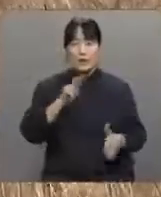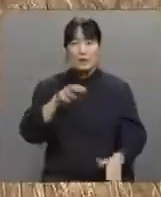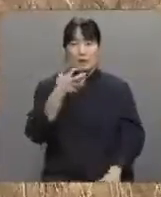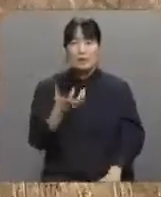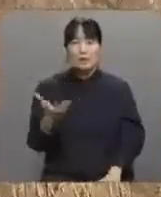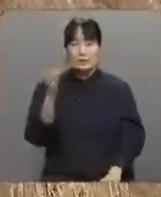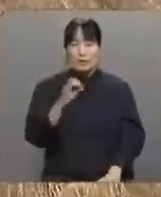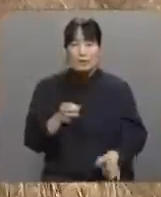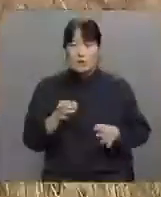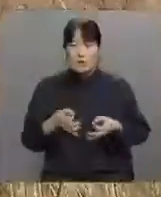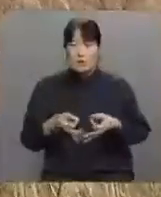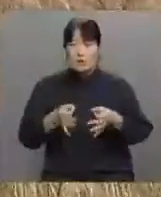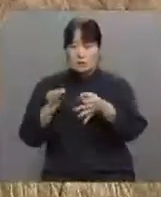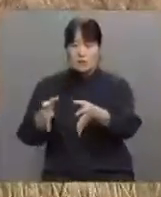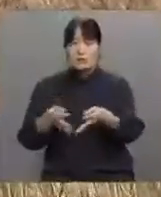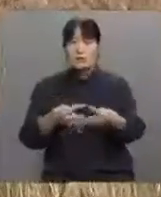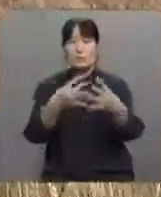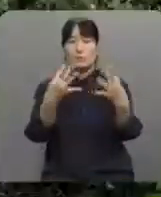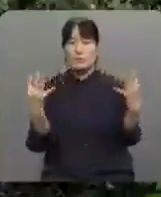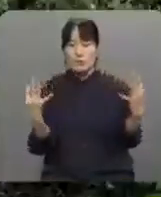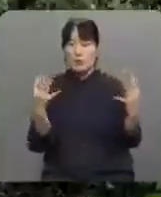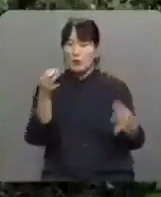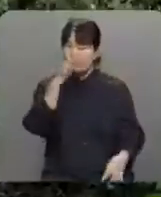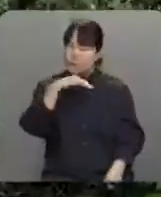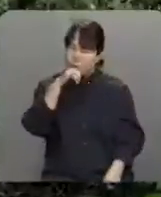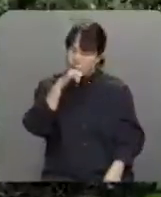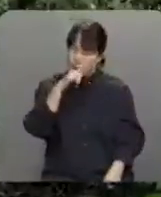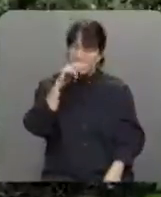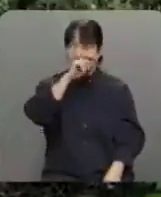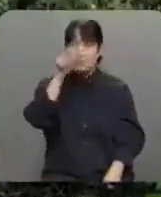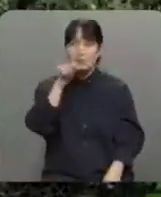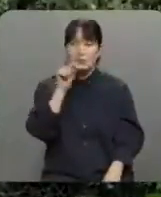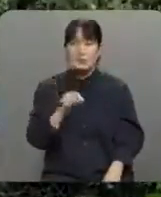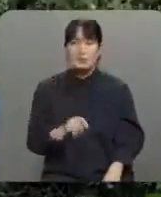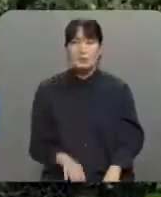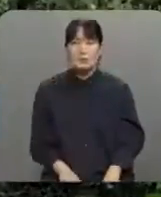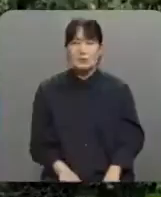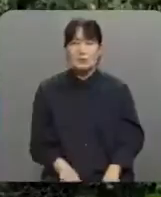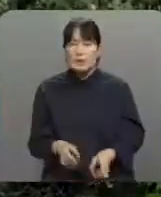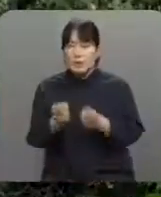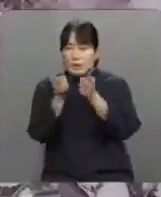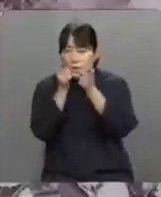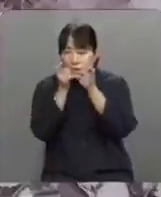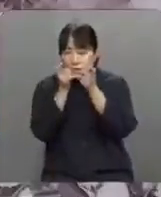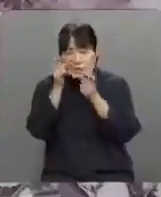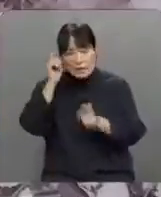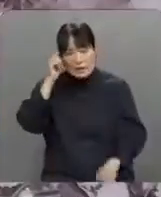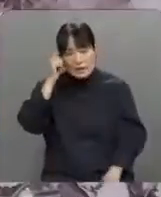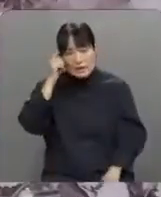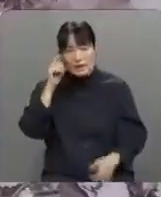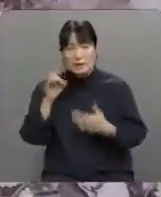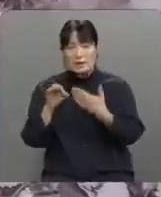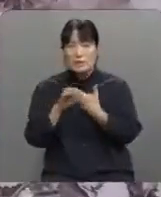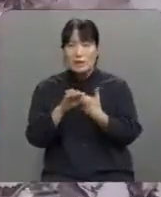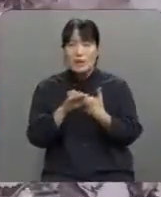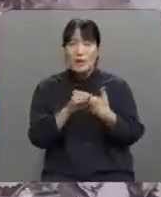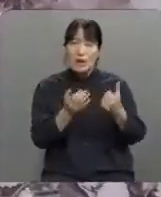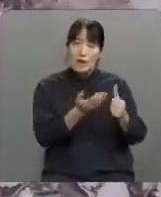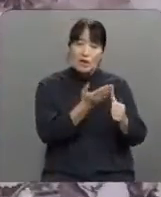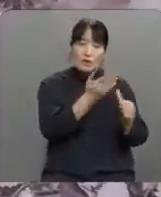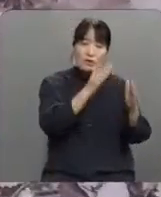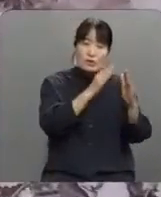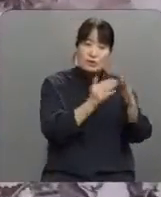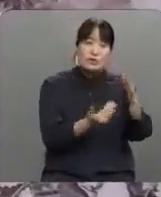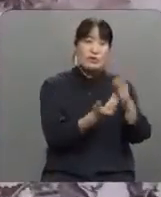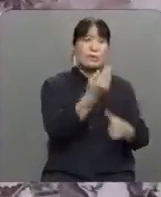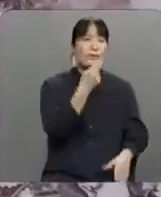울타리가 실효성이 있느냐는 비판이 제기됩니다. 멧돼지만 신경을 썼으면 집돼지는 발병이 될